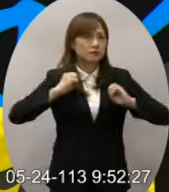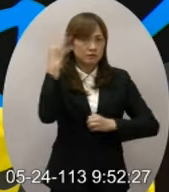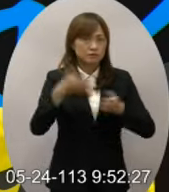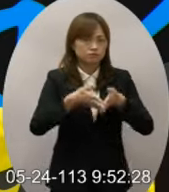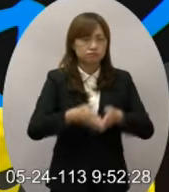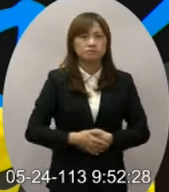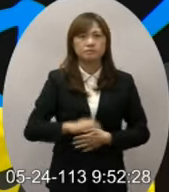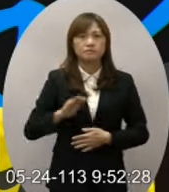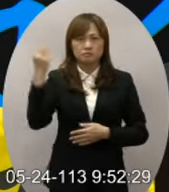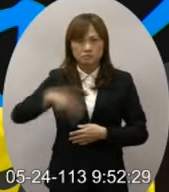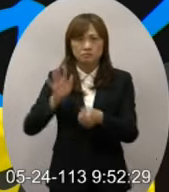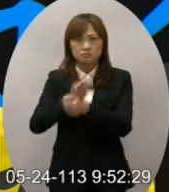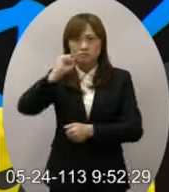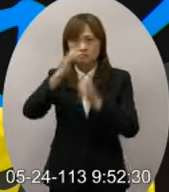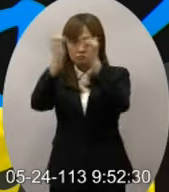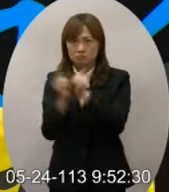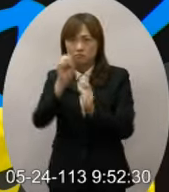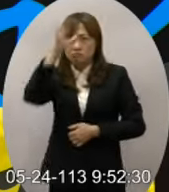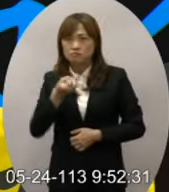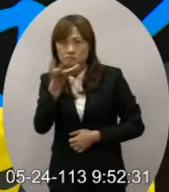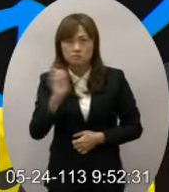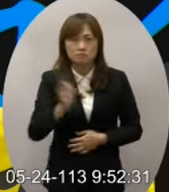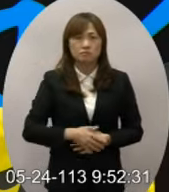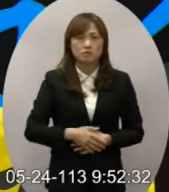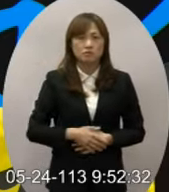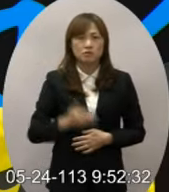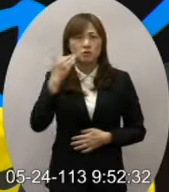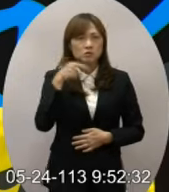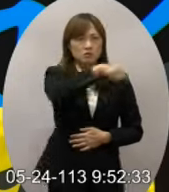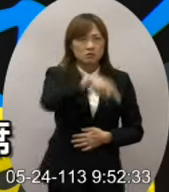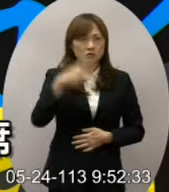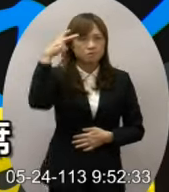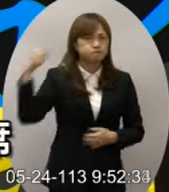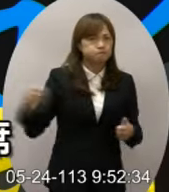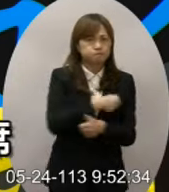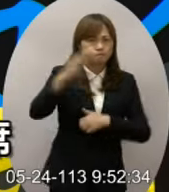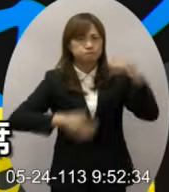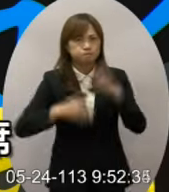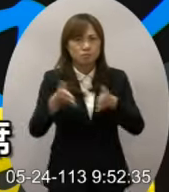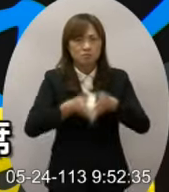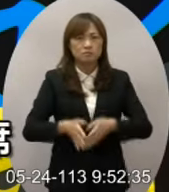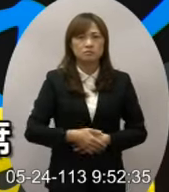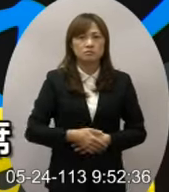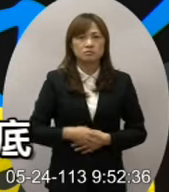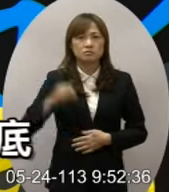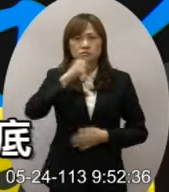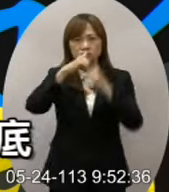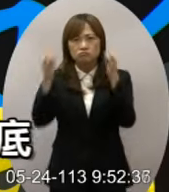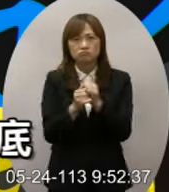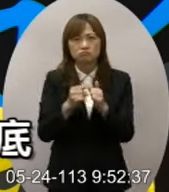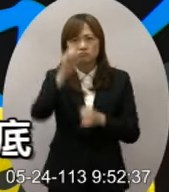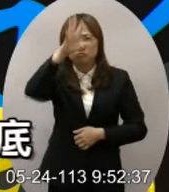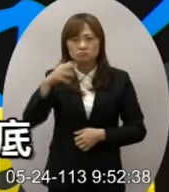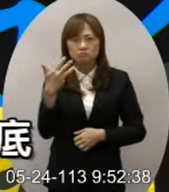必须要替台湾民众党讲一句话。如果你们坚持以暴制暴， 我们台湾民众党虽然只有八席，可是